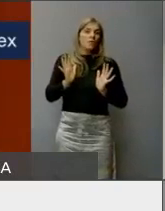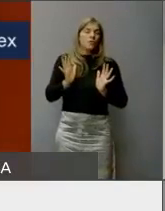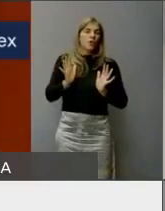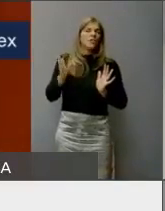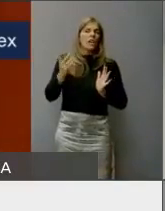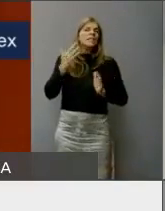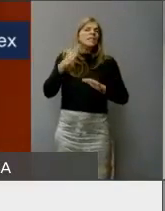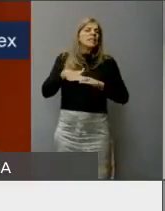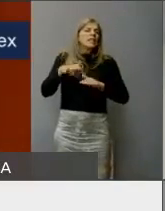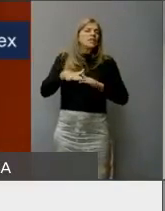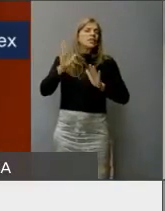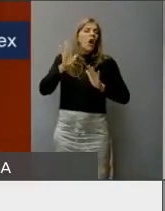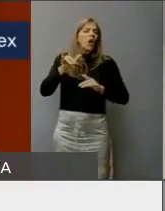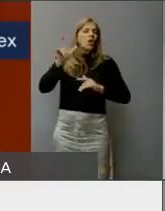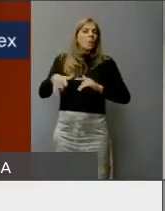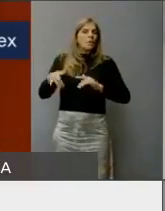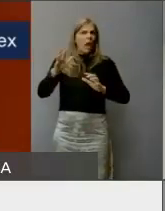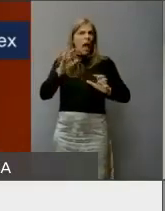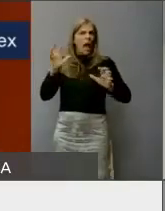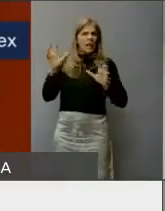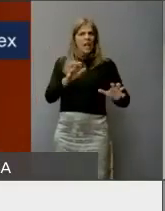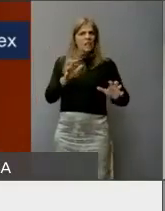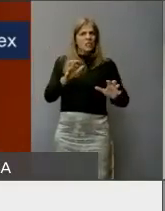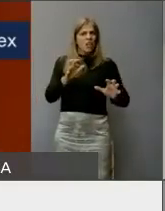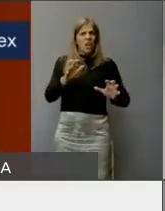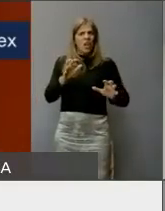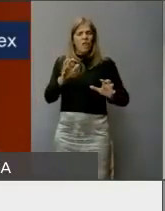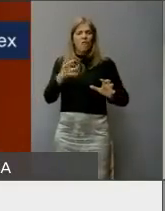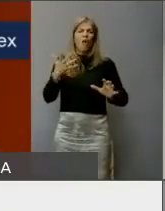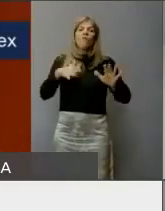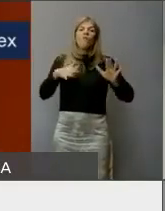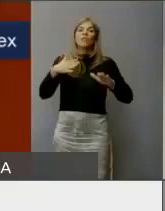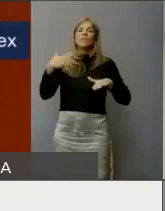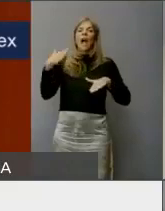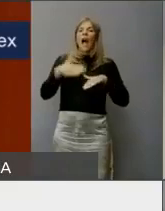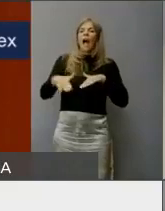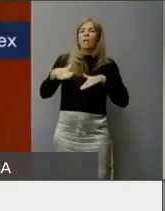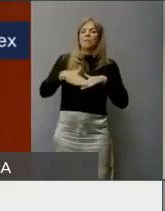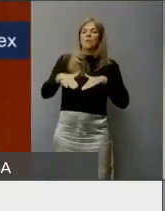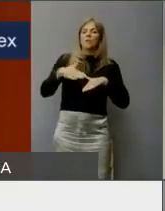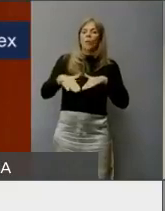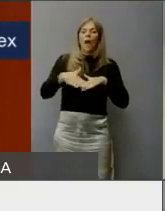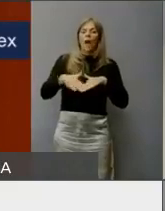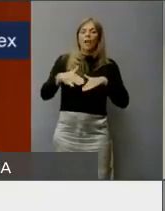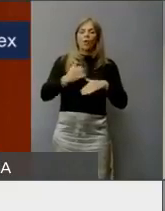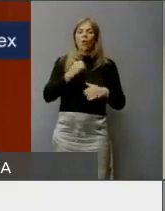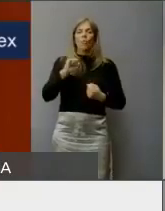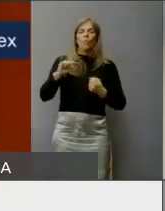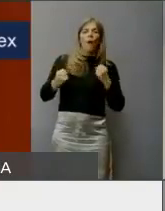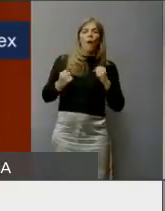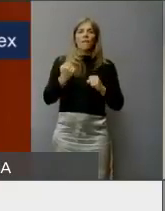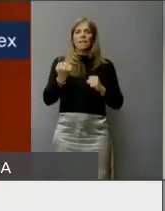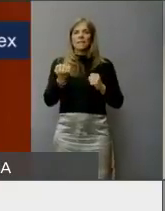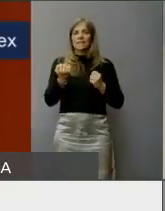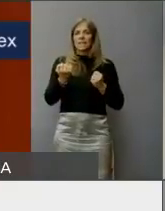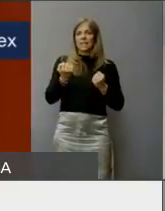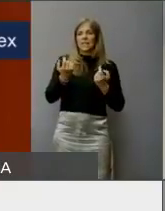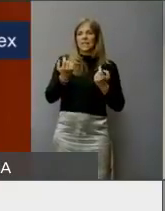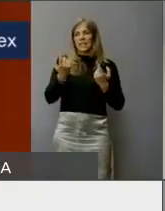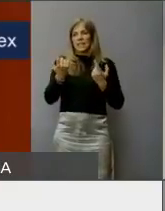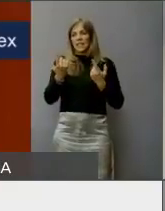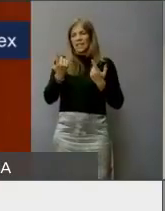aggressività evidentemente è abituato a muoversi in maniera diversa in maniera innocente come